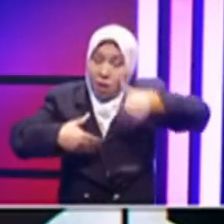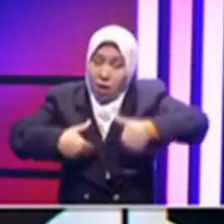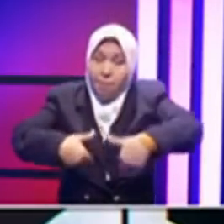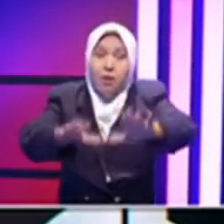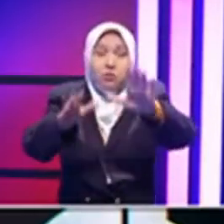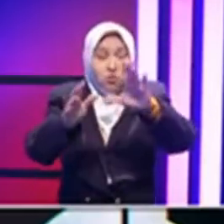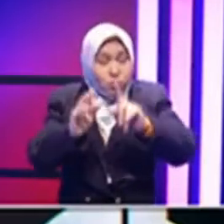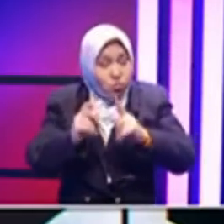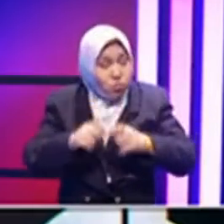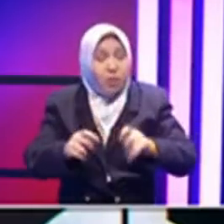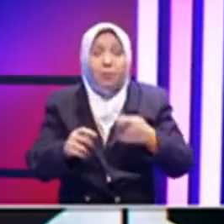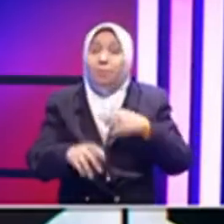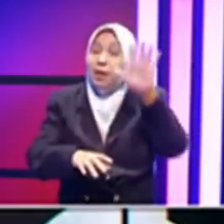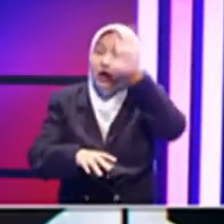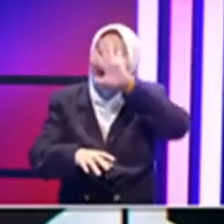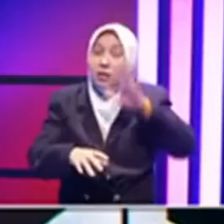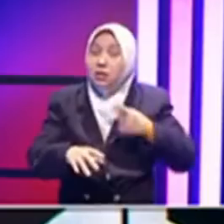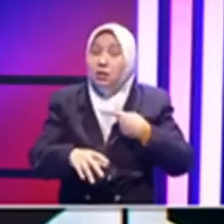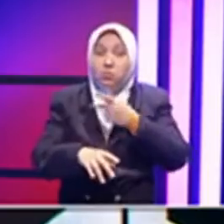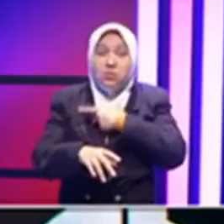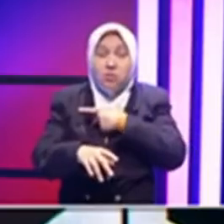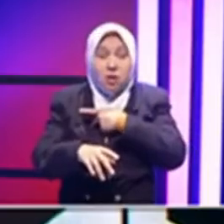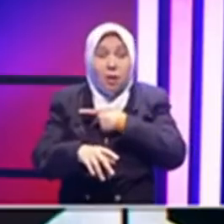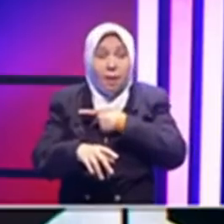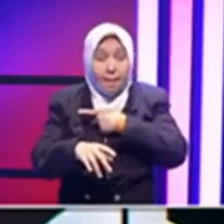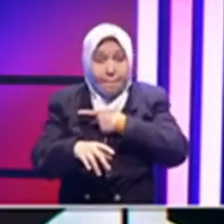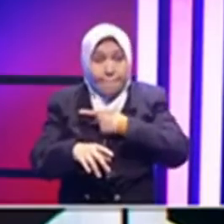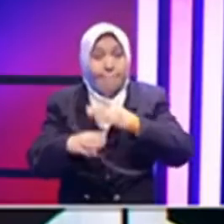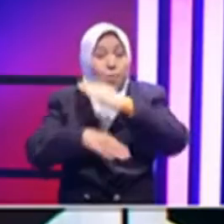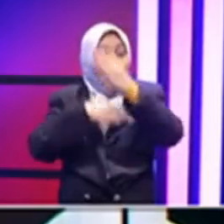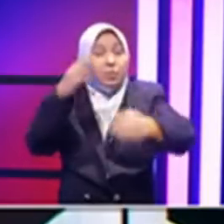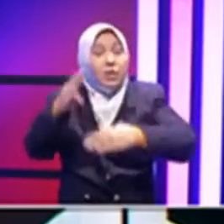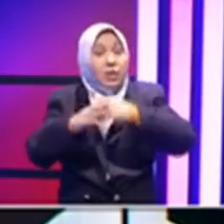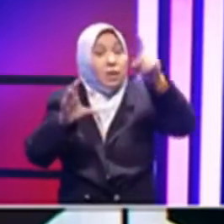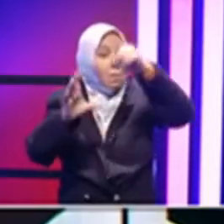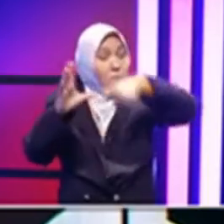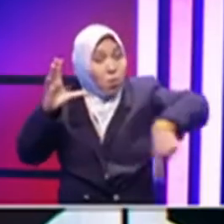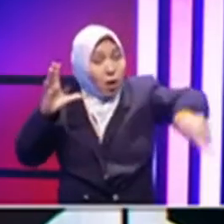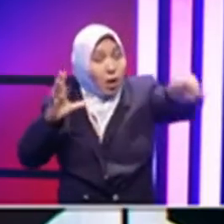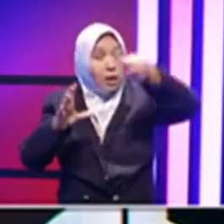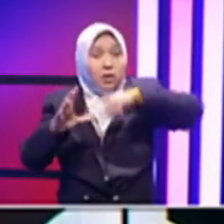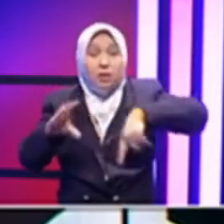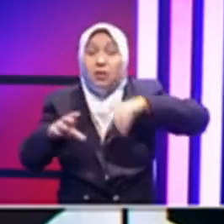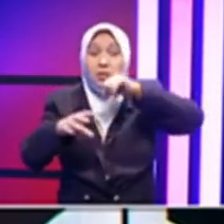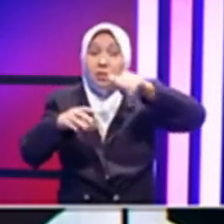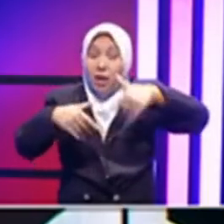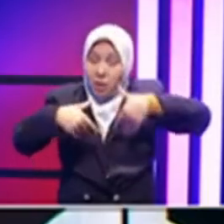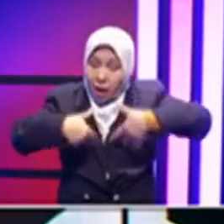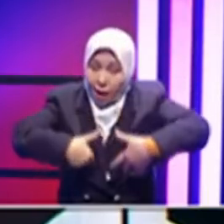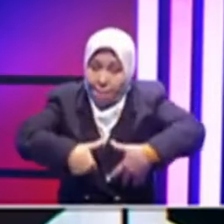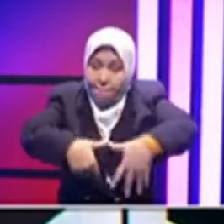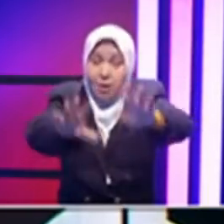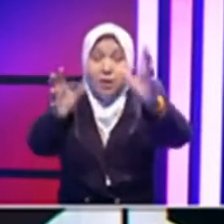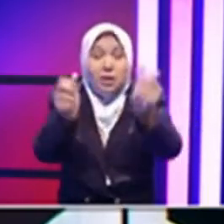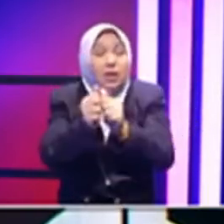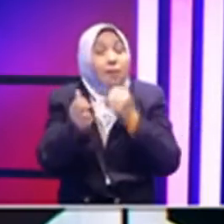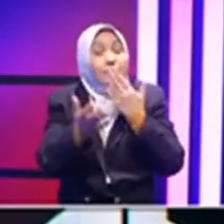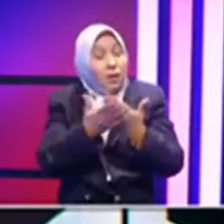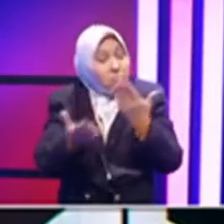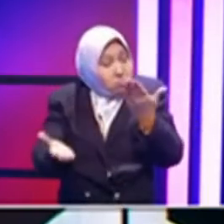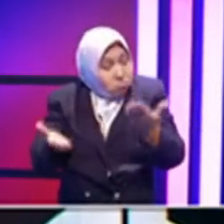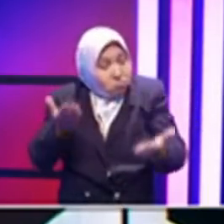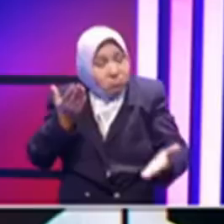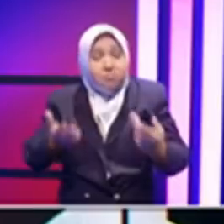kalau kita punya bumi ini bulat Ustaz ya. Memang bulat. Tapi kalau kita katakan tak dihamparkan dengan baik, kita mungkin